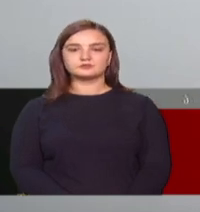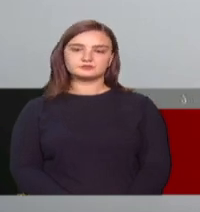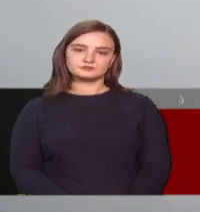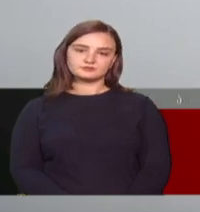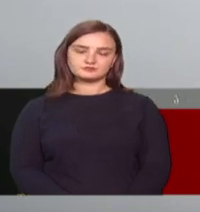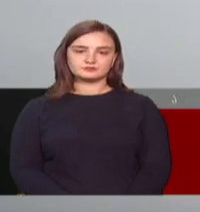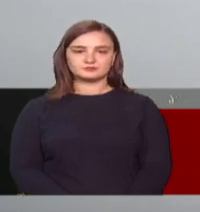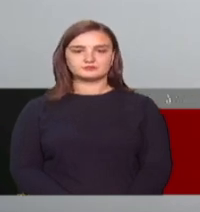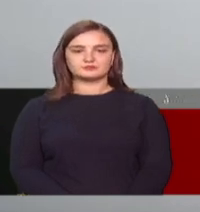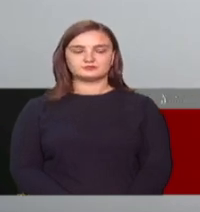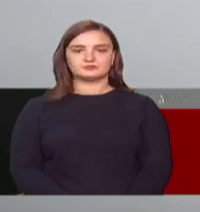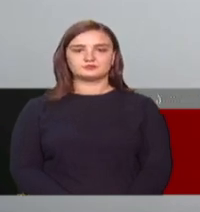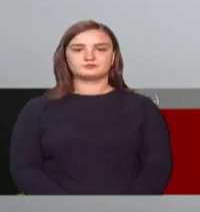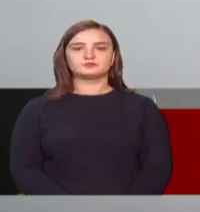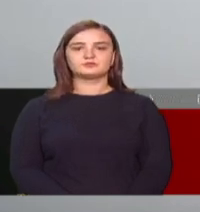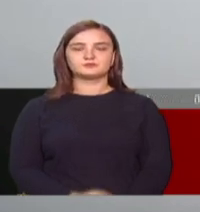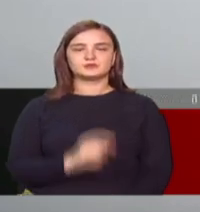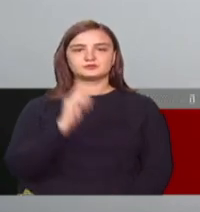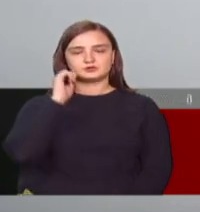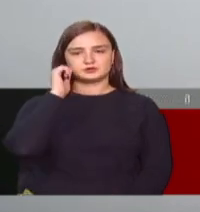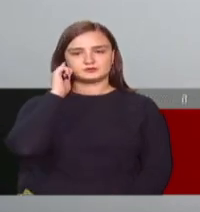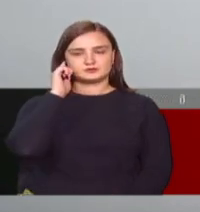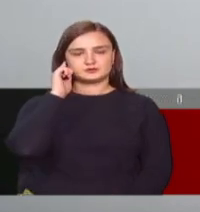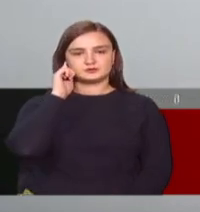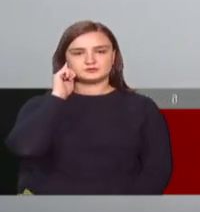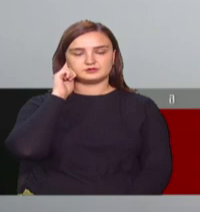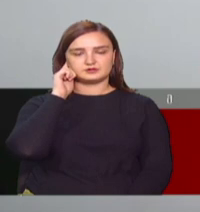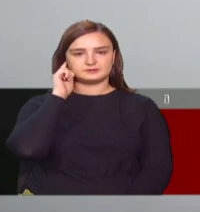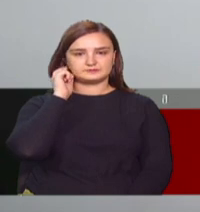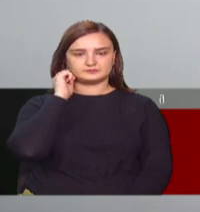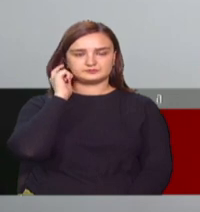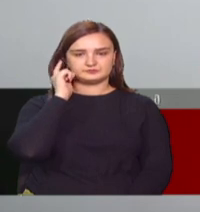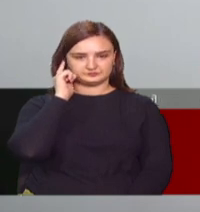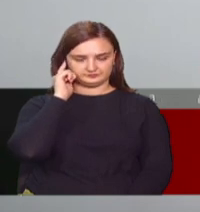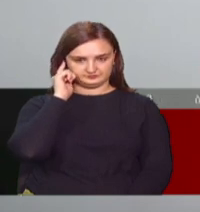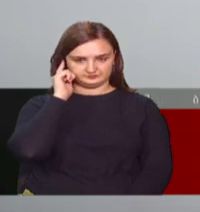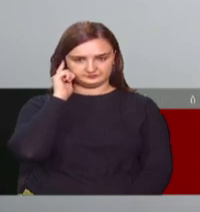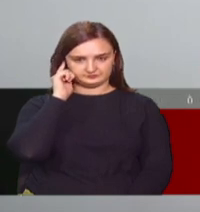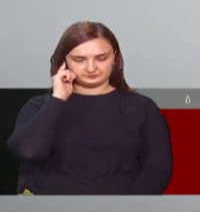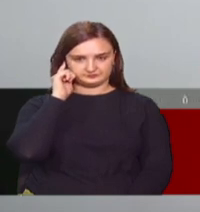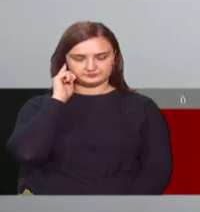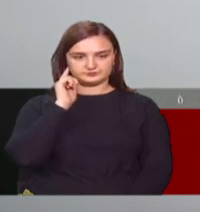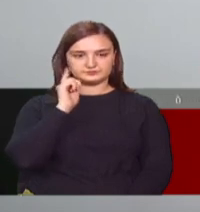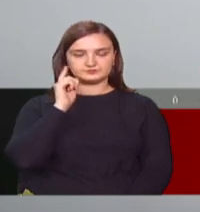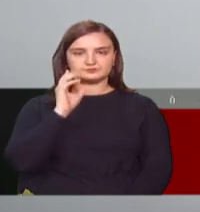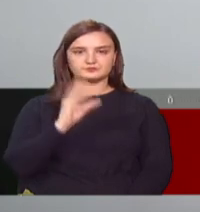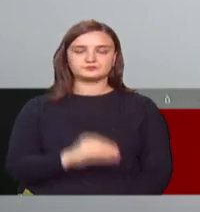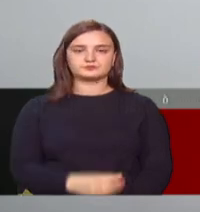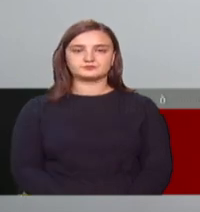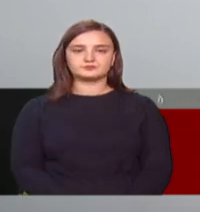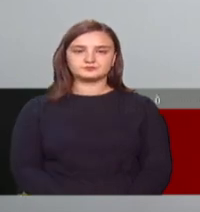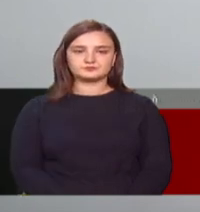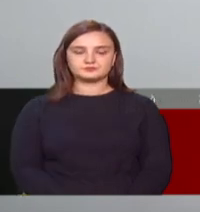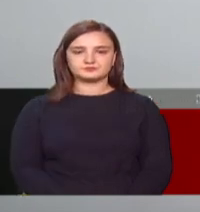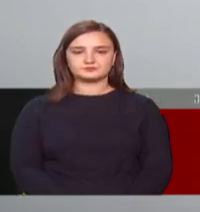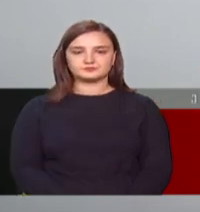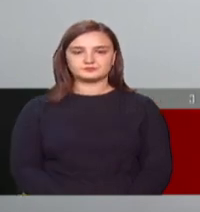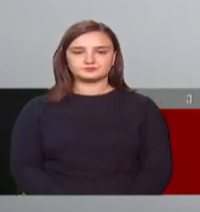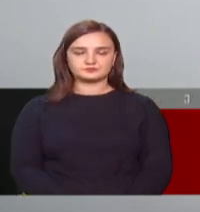ჩვენი ხალხის, ჩვენი შვილების წინააღმდეგ. ყოველგვარი რუსული ტერორის მიუხედავად, რუსეთის მიერ მსოფლიო შანტაჟის მცდელობის მიუხედავად,